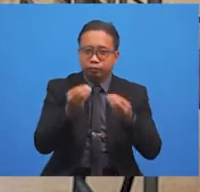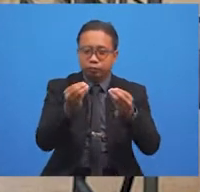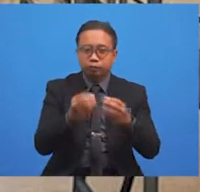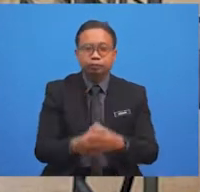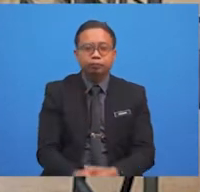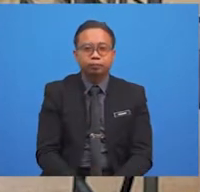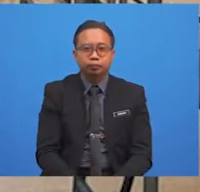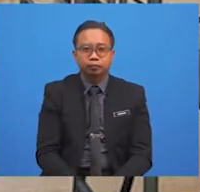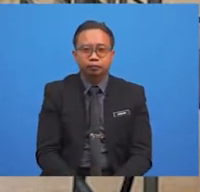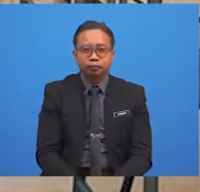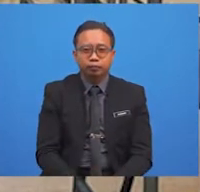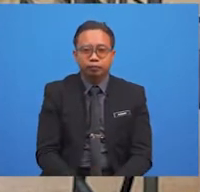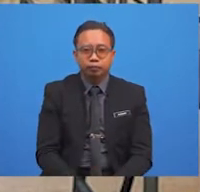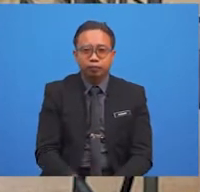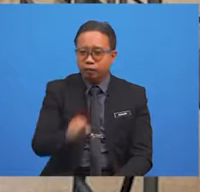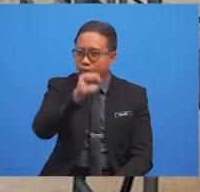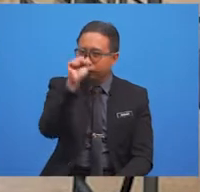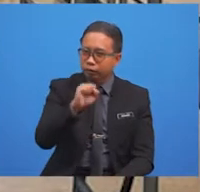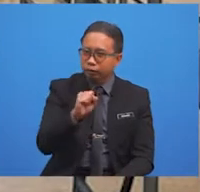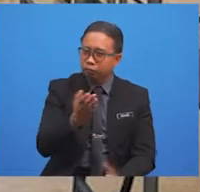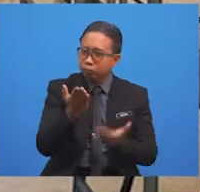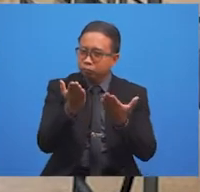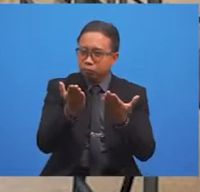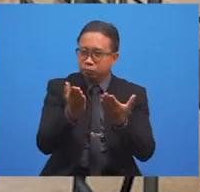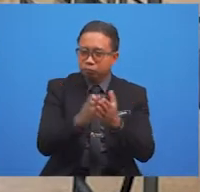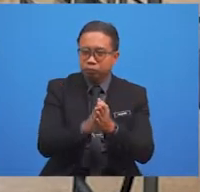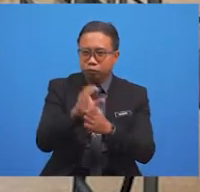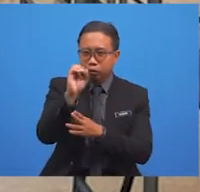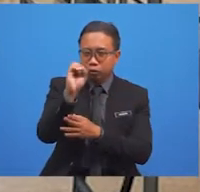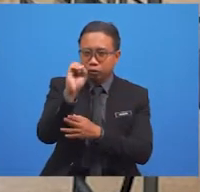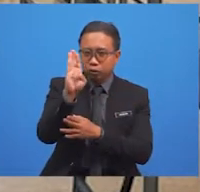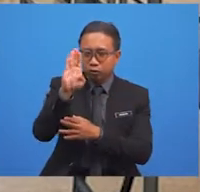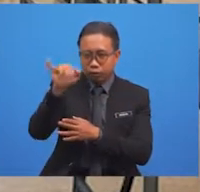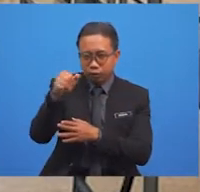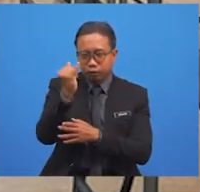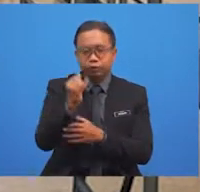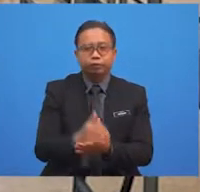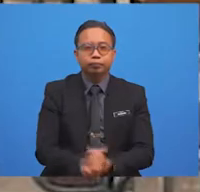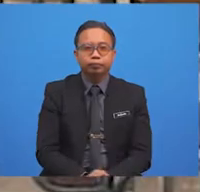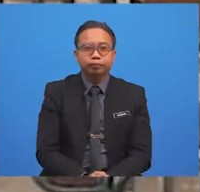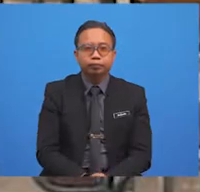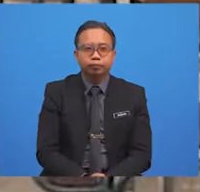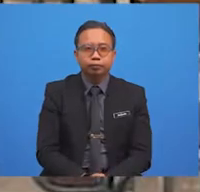berikut. Soalan berikut adalah berbentuk objektif.